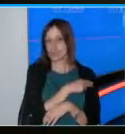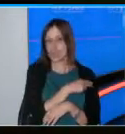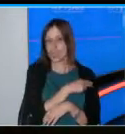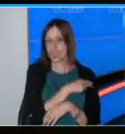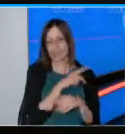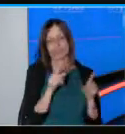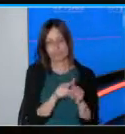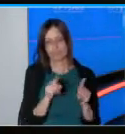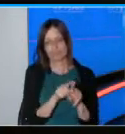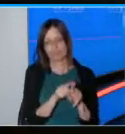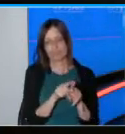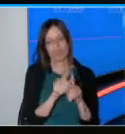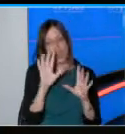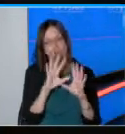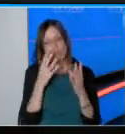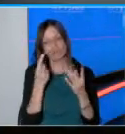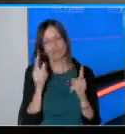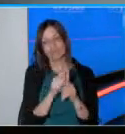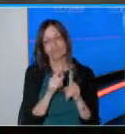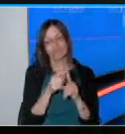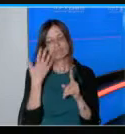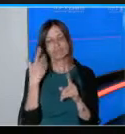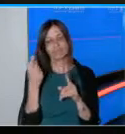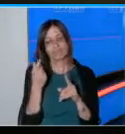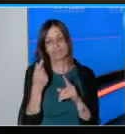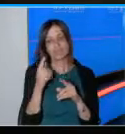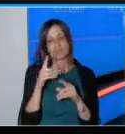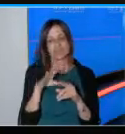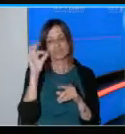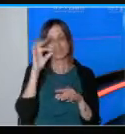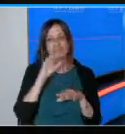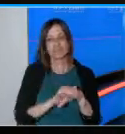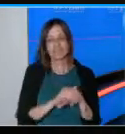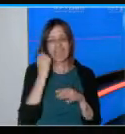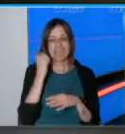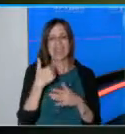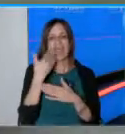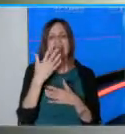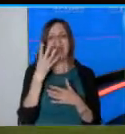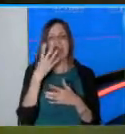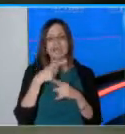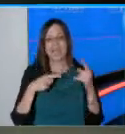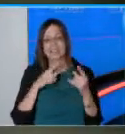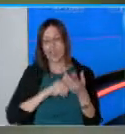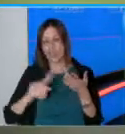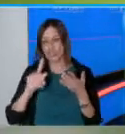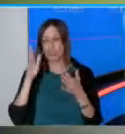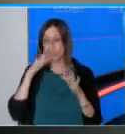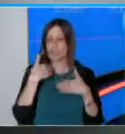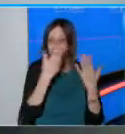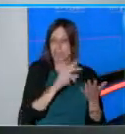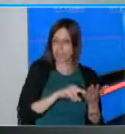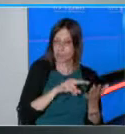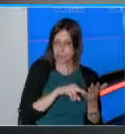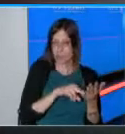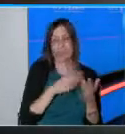כמו כל רועת הייתה, והם פינחו את הרצח אחרי 4.5 חודשים. למרות הצילומים שסיפקתם להם מ-16